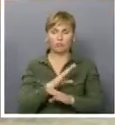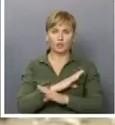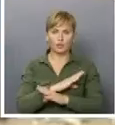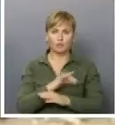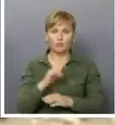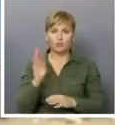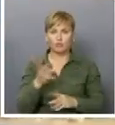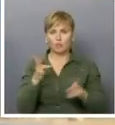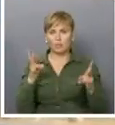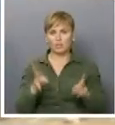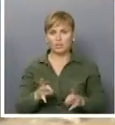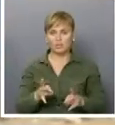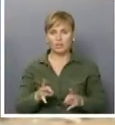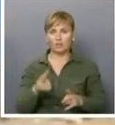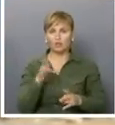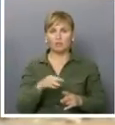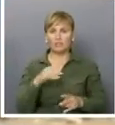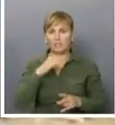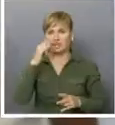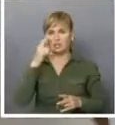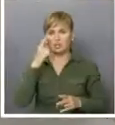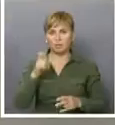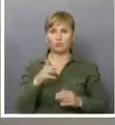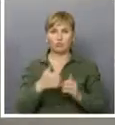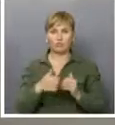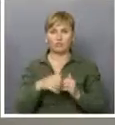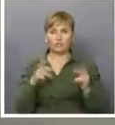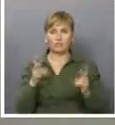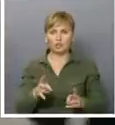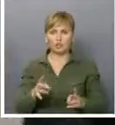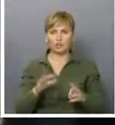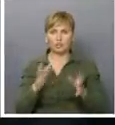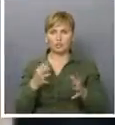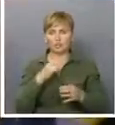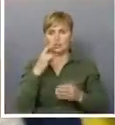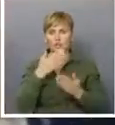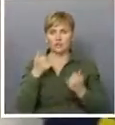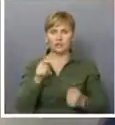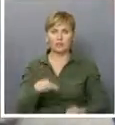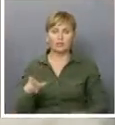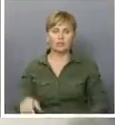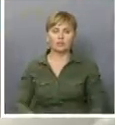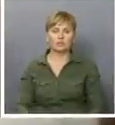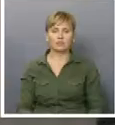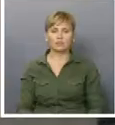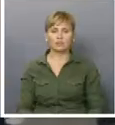и 4 пострадавших. В МИДе Казахстана заявили, что среди жертв происшествий казахстанцев нет.